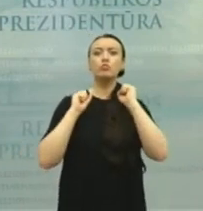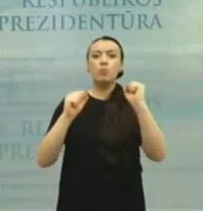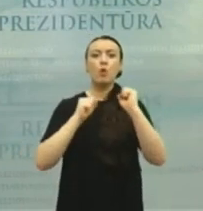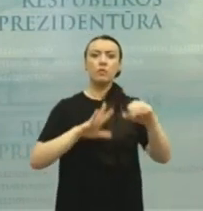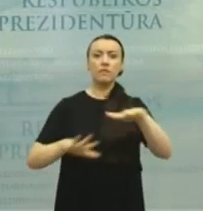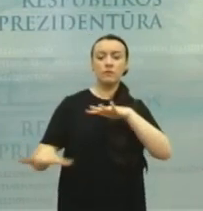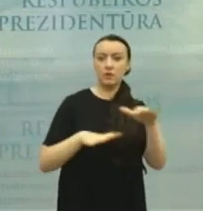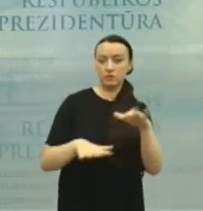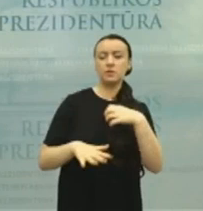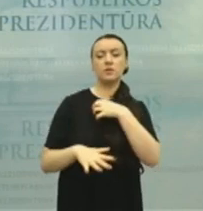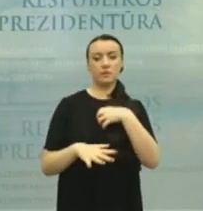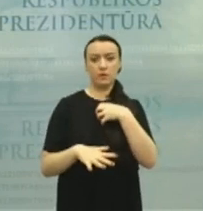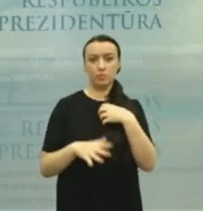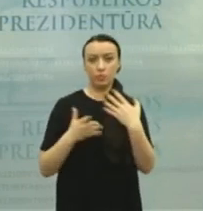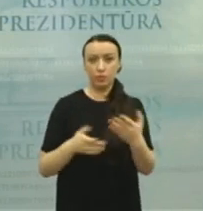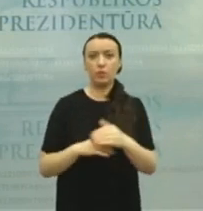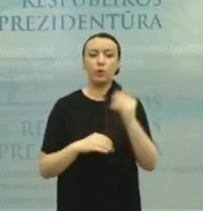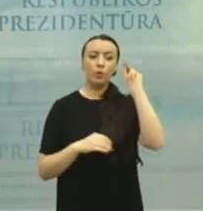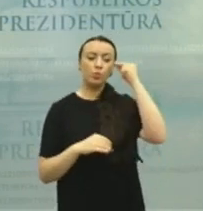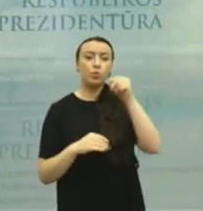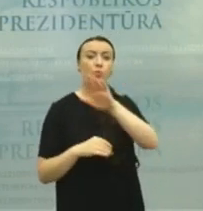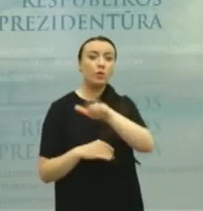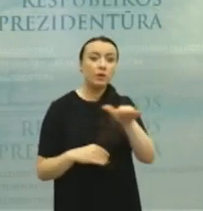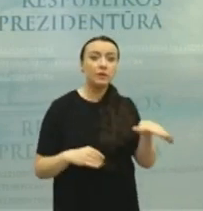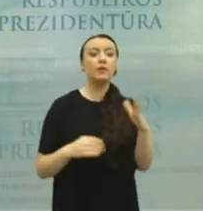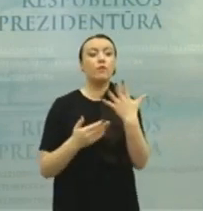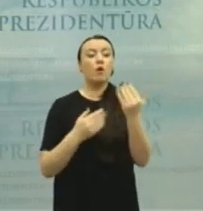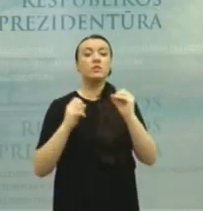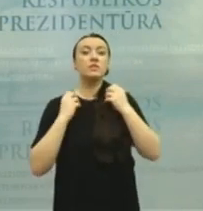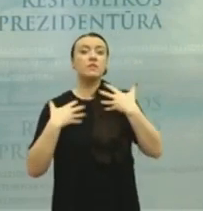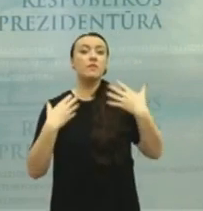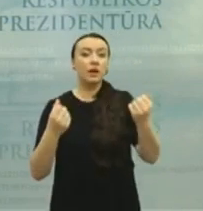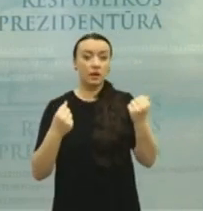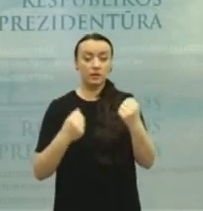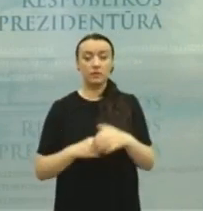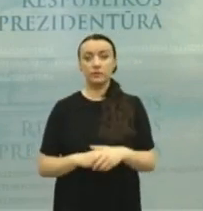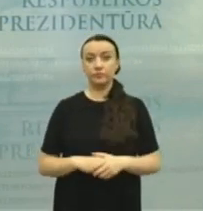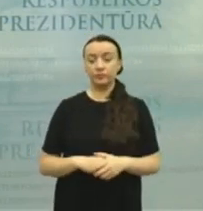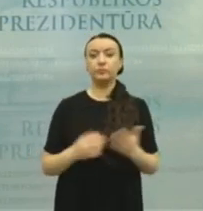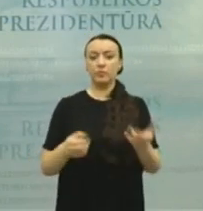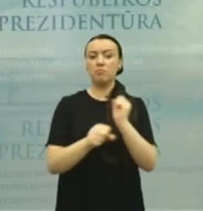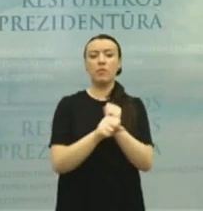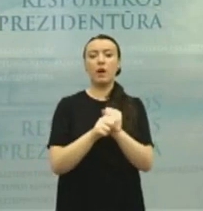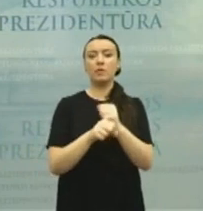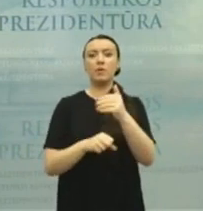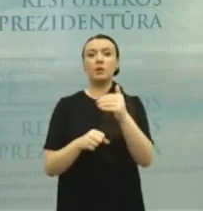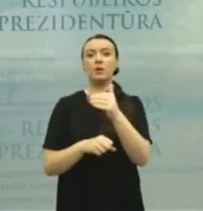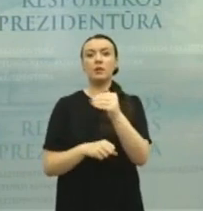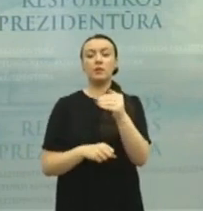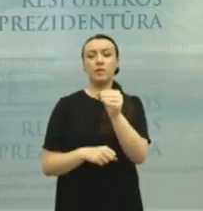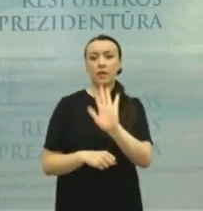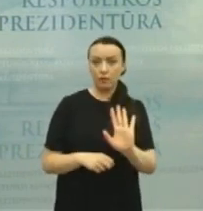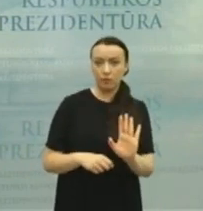kad jisai juo yra rūpinamasi ir jo sveikata yra rūpinamasi ir tai daroma neformaliai, kaip dažnai